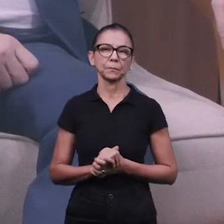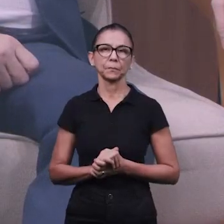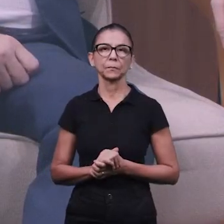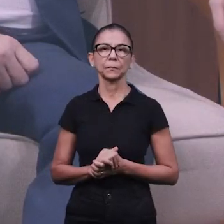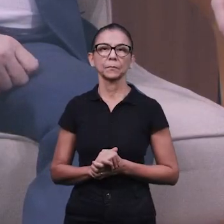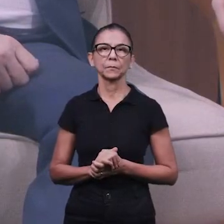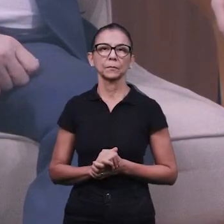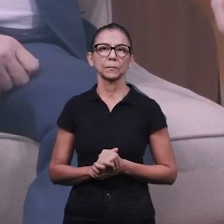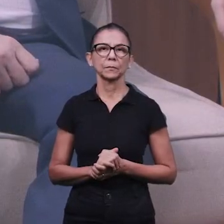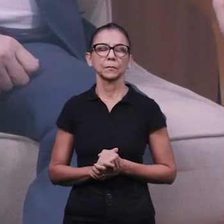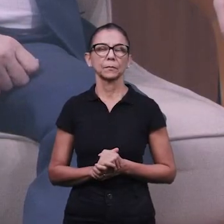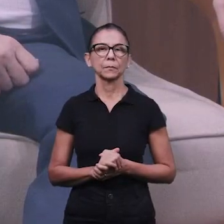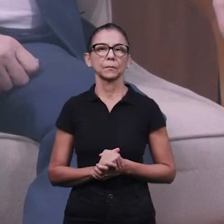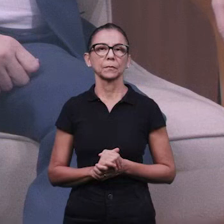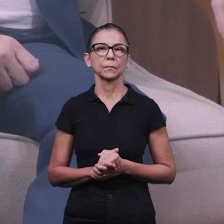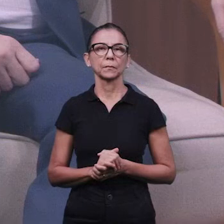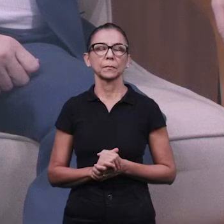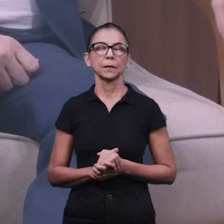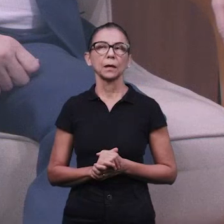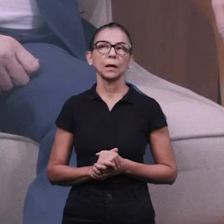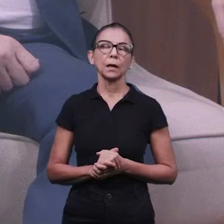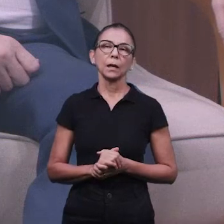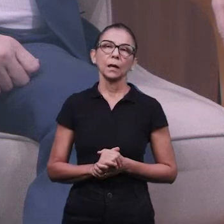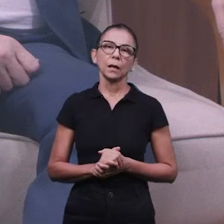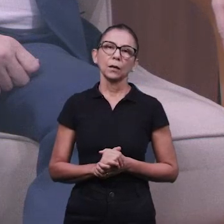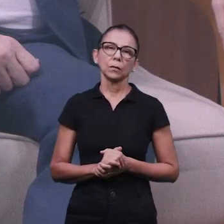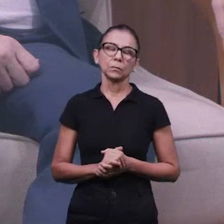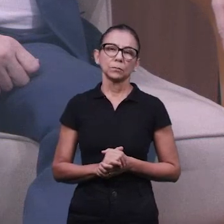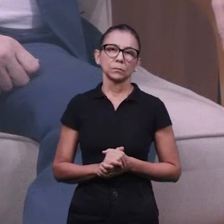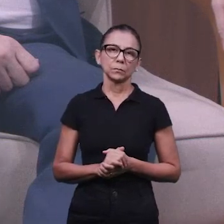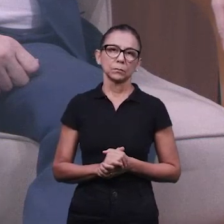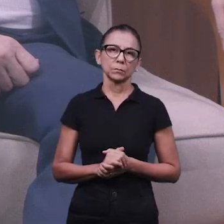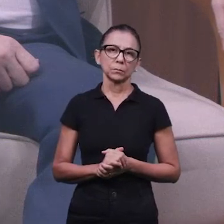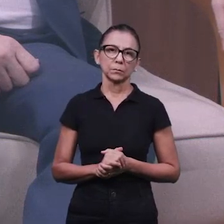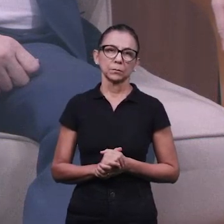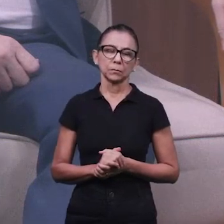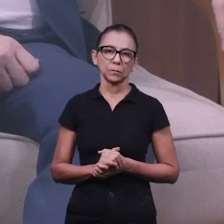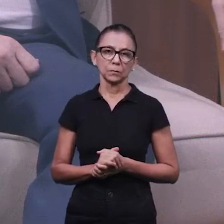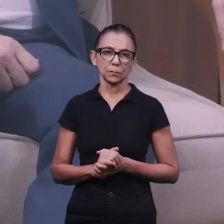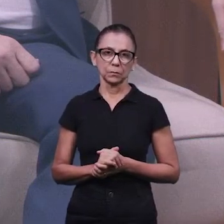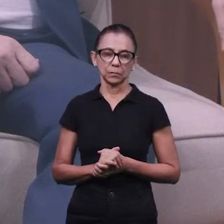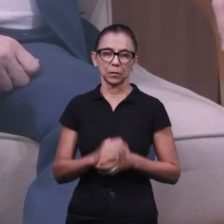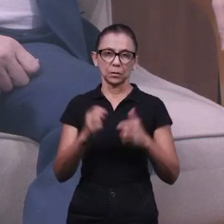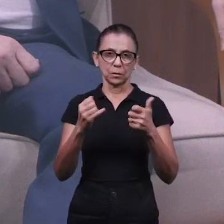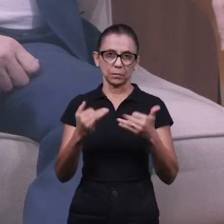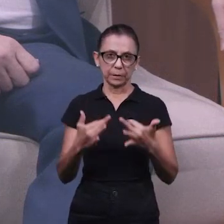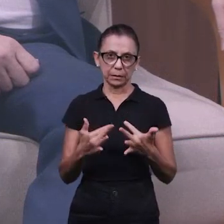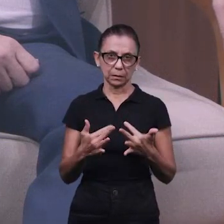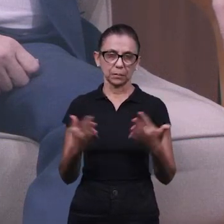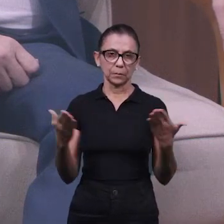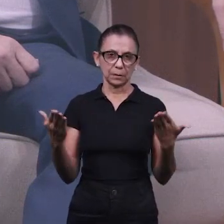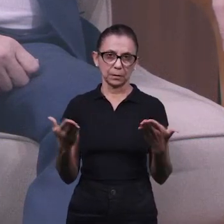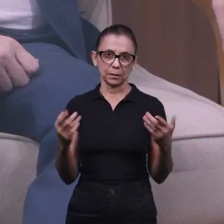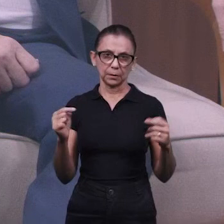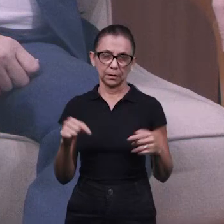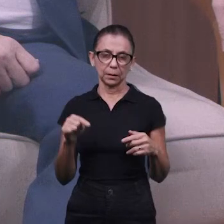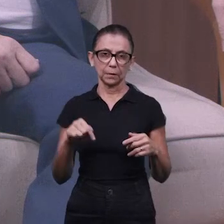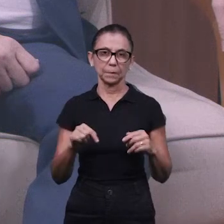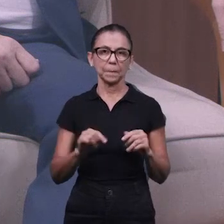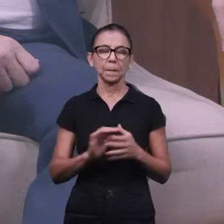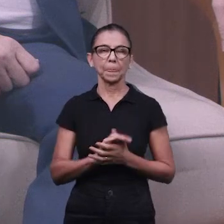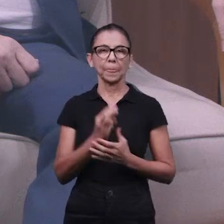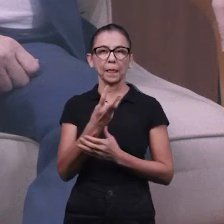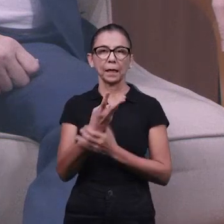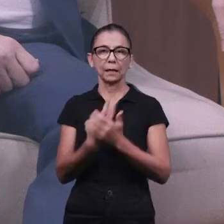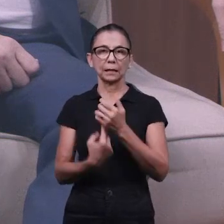ce que nous venons de dire à ceux qui nous assistent. Bien-aimés, comme nous avons déjà dit ici, les actes